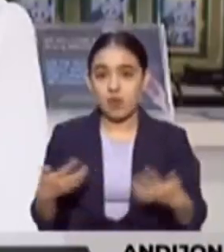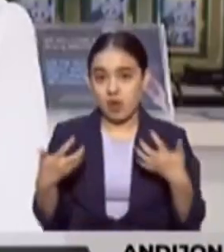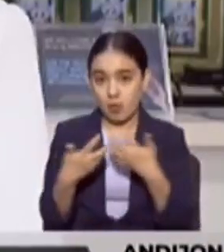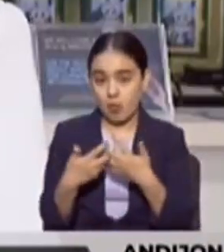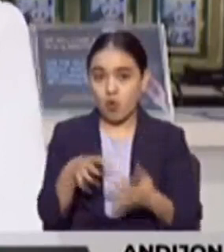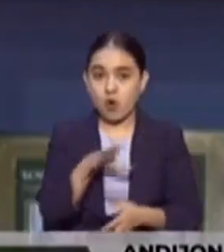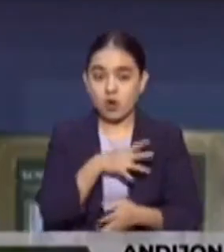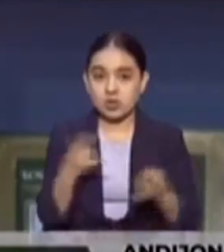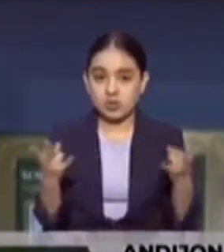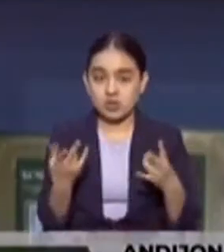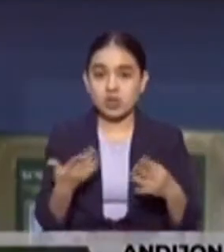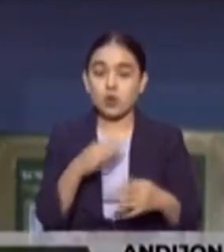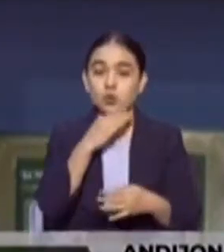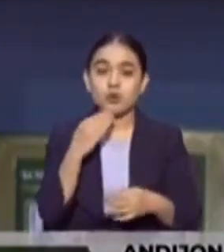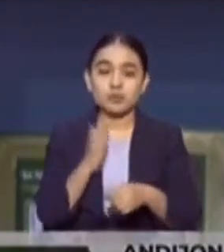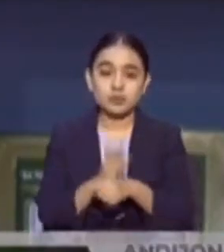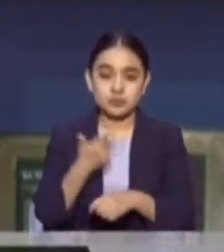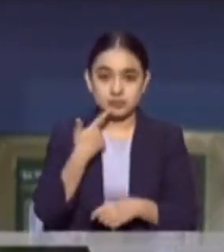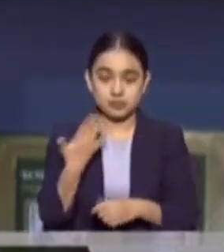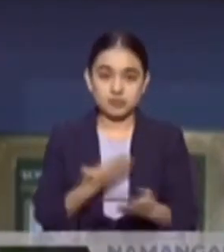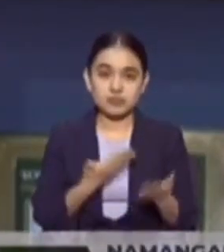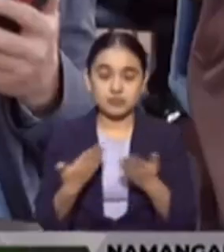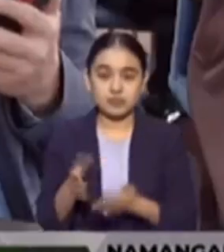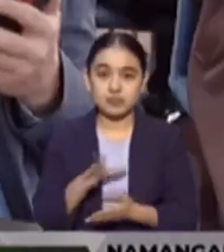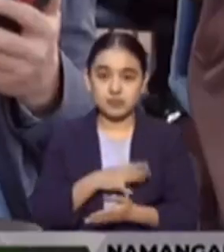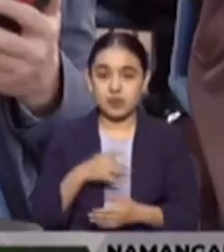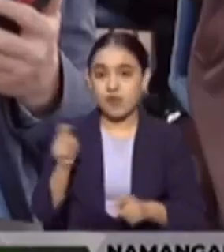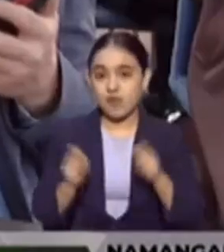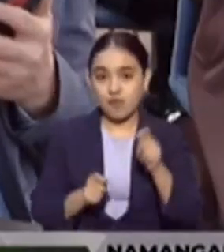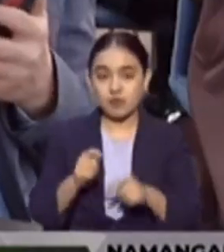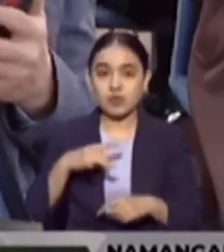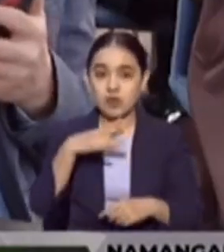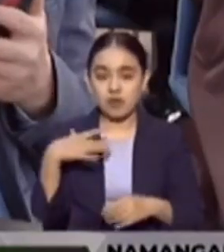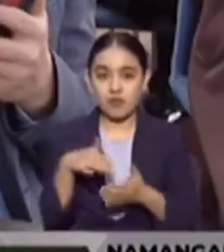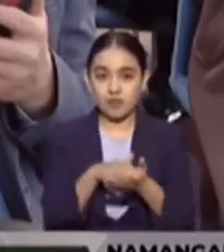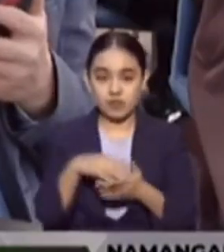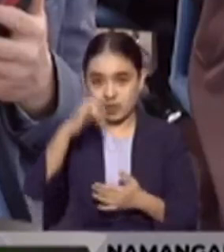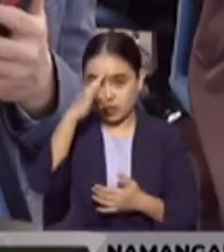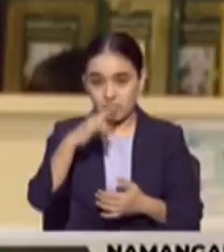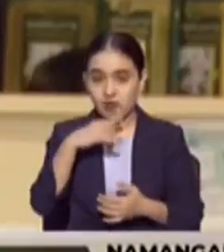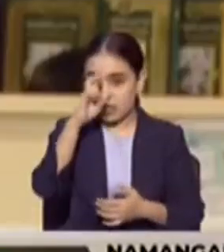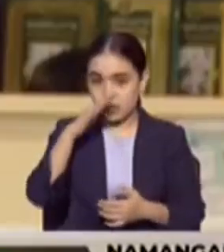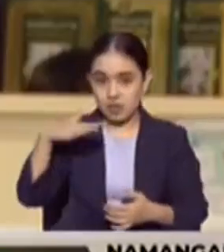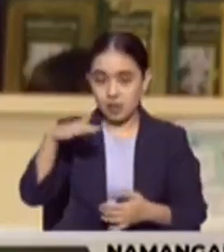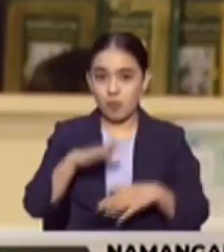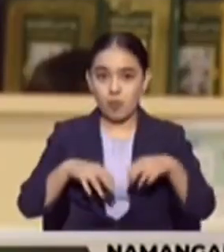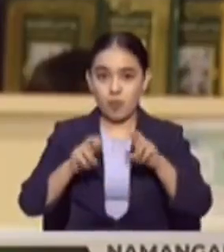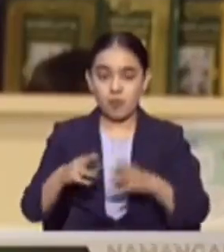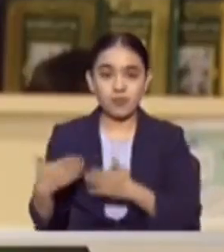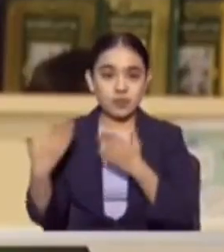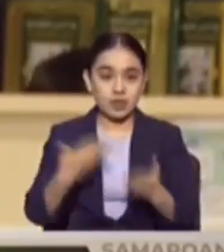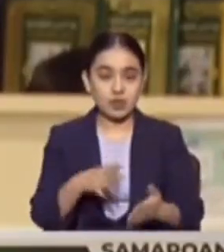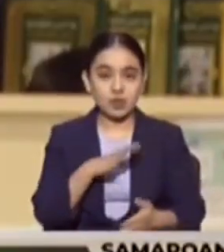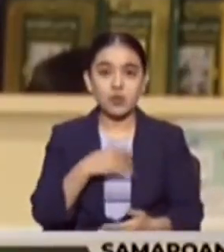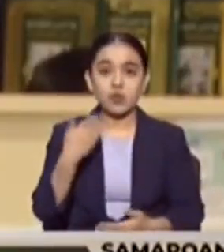bog'liq bo'lish kerak. Ko'plab mehmon spikerlarni taklif qilganmiz. Forumga Rossiya Federatsiyasi, Qozog'iston kabi davlatlardan mutaxassislar taklif